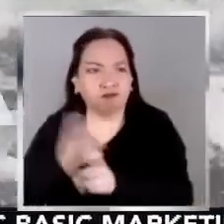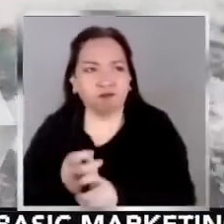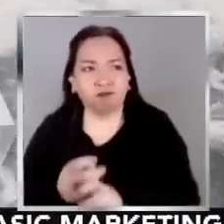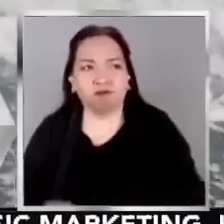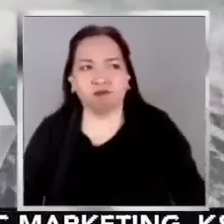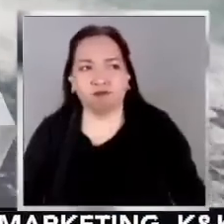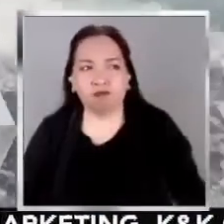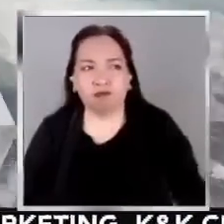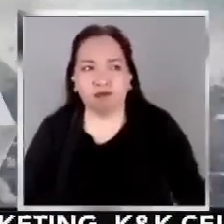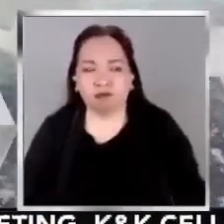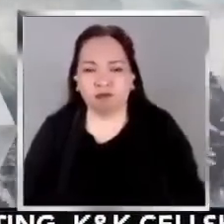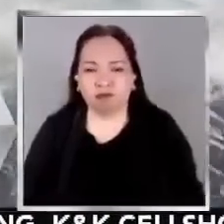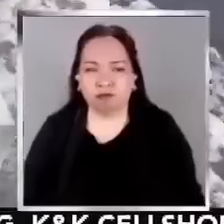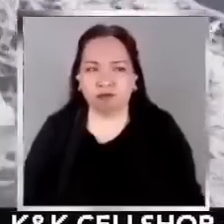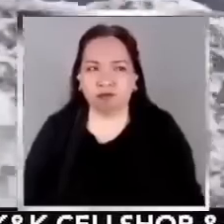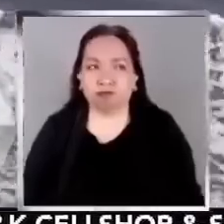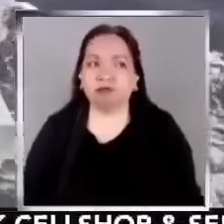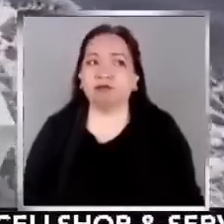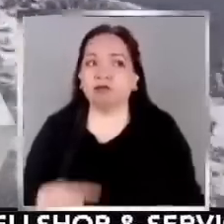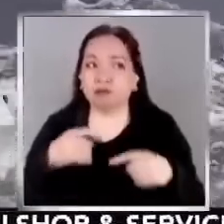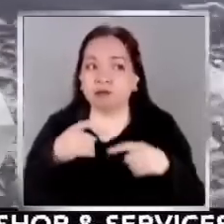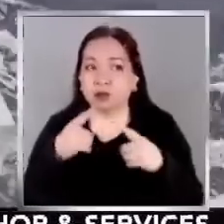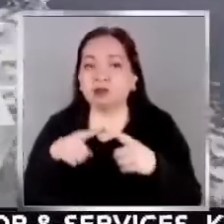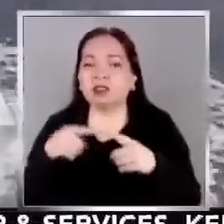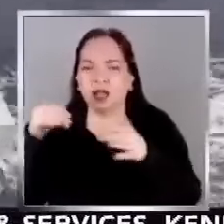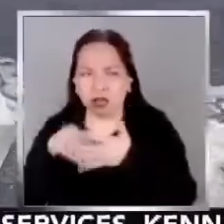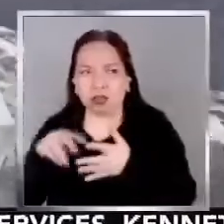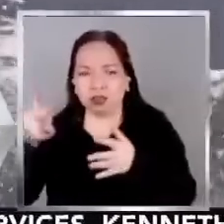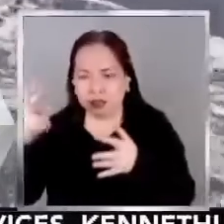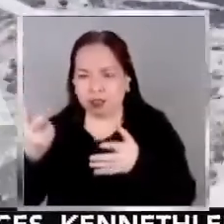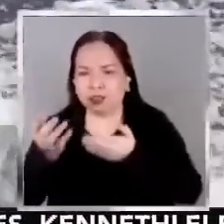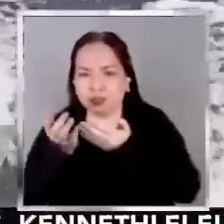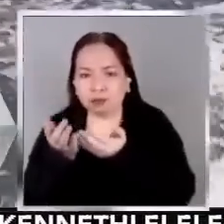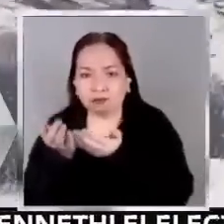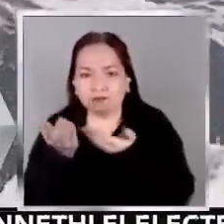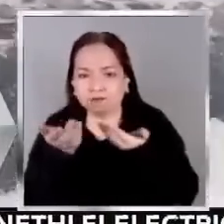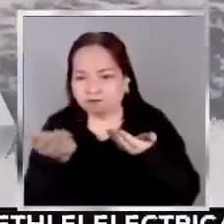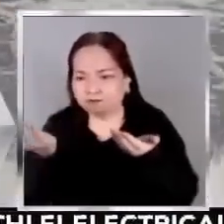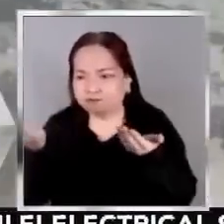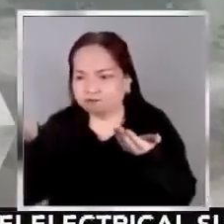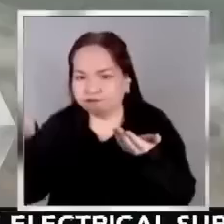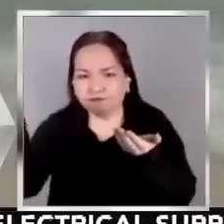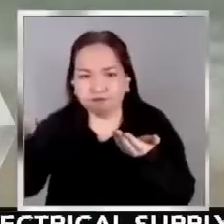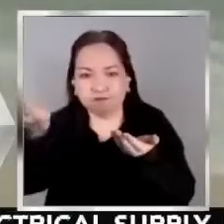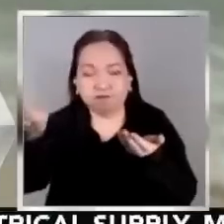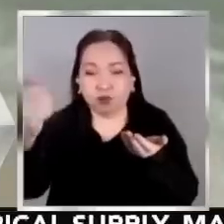Maging ang maikling biyahe patungo sa isla, extra challenge dahil sa mga alon.